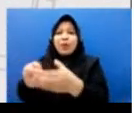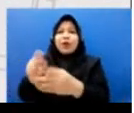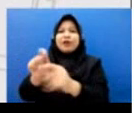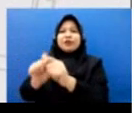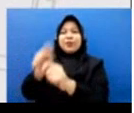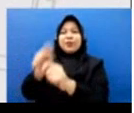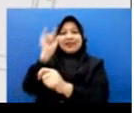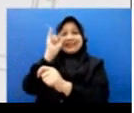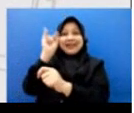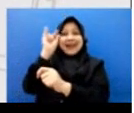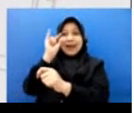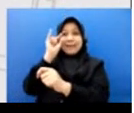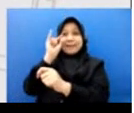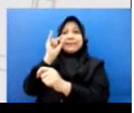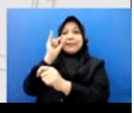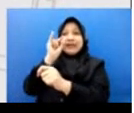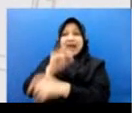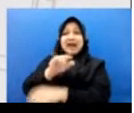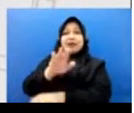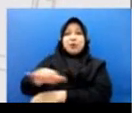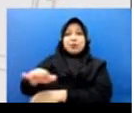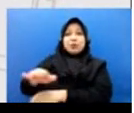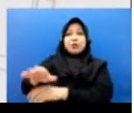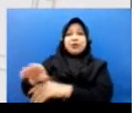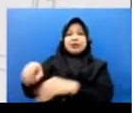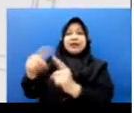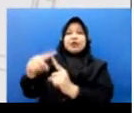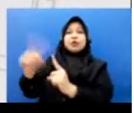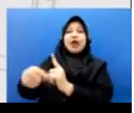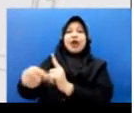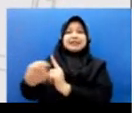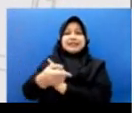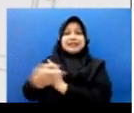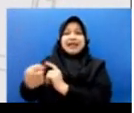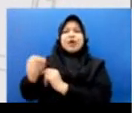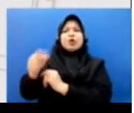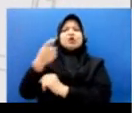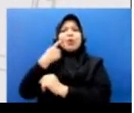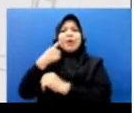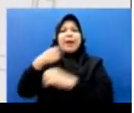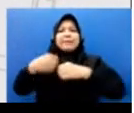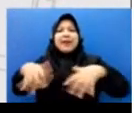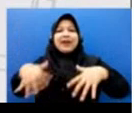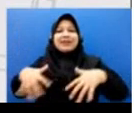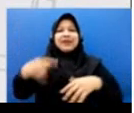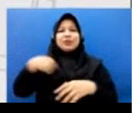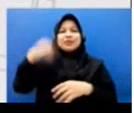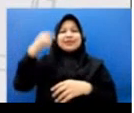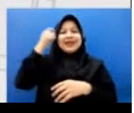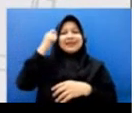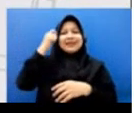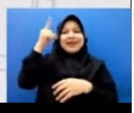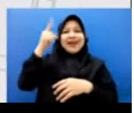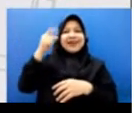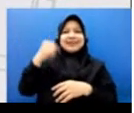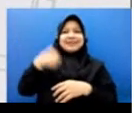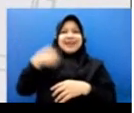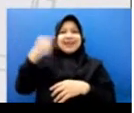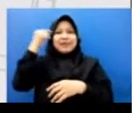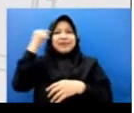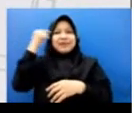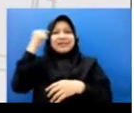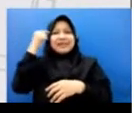Tugaskan murid untuk mengupload praktik saya sadar, saya berpikir mereka di media sosial, rutin misalnya